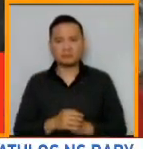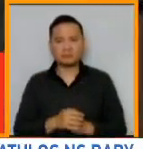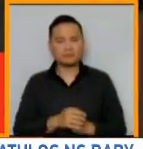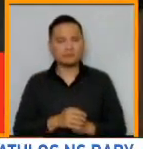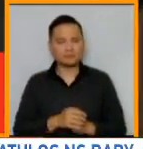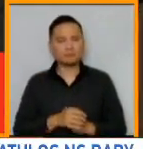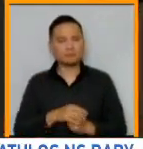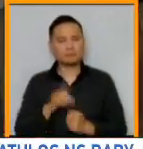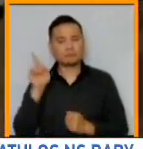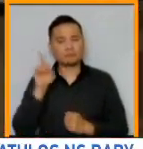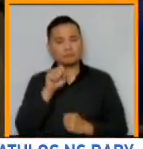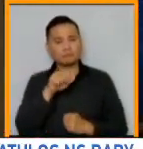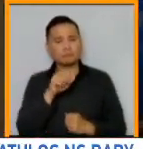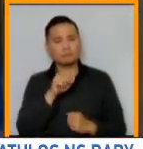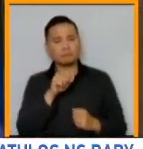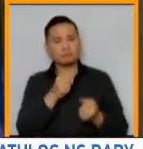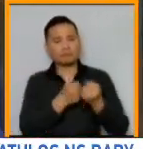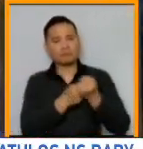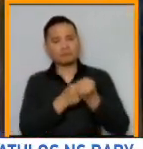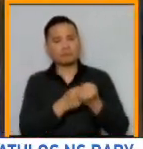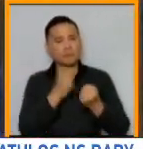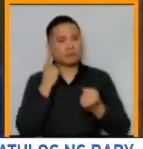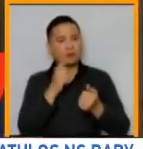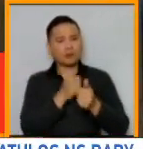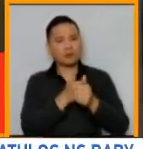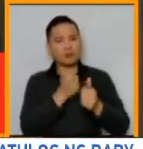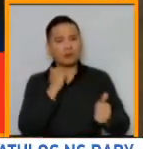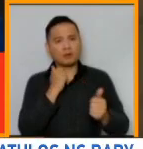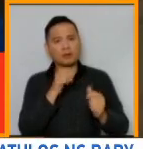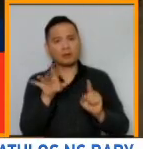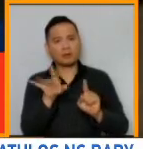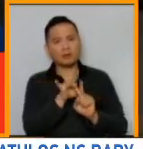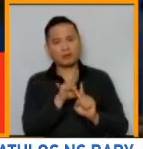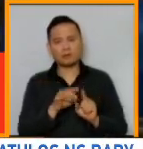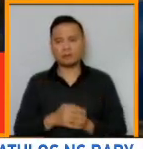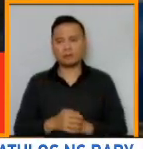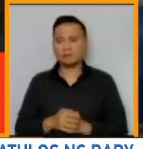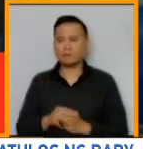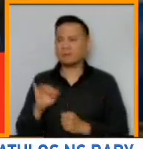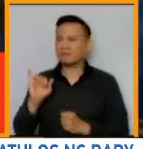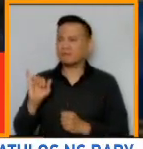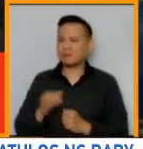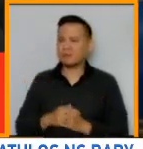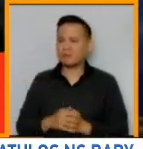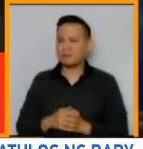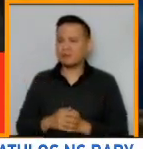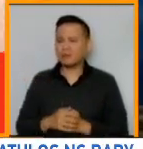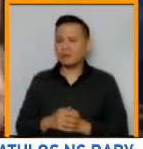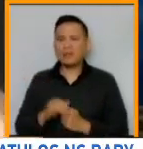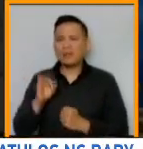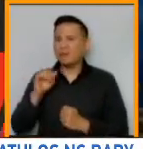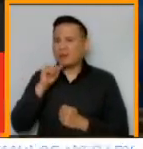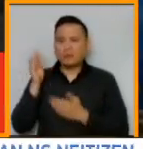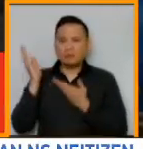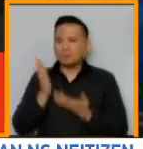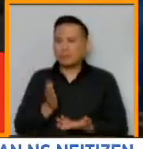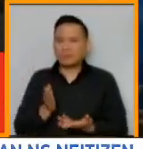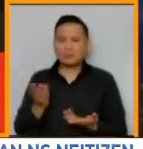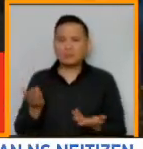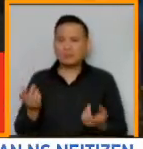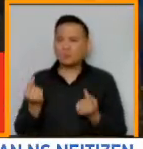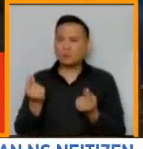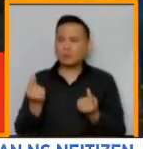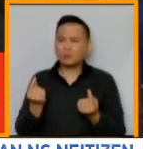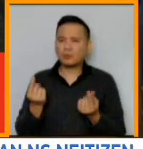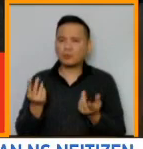kahawaan. Sana po pwede kahit wala. O kaya paano po wag hindi nadala po? Yun, hindi lang po nadala, pero nabaksinan